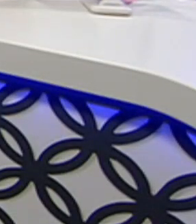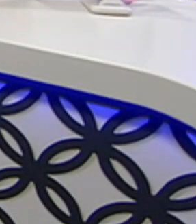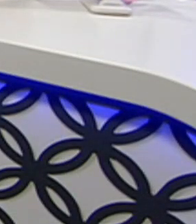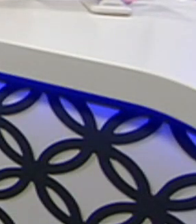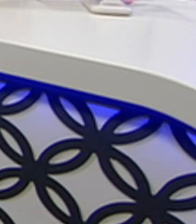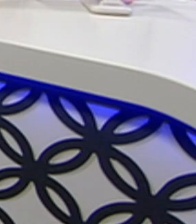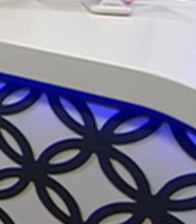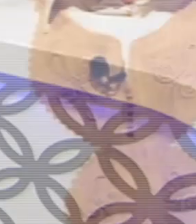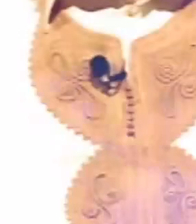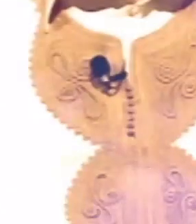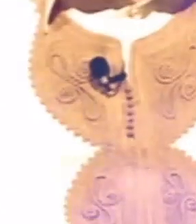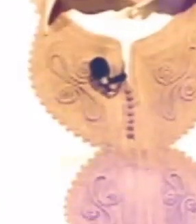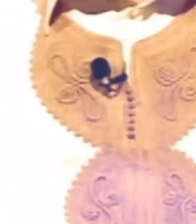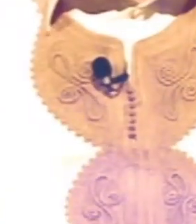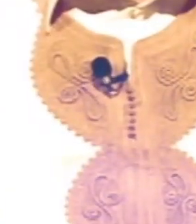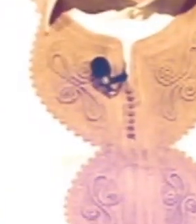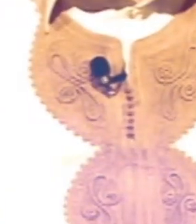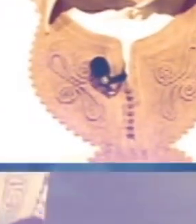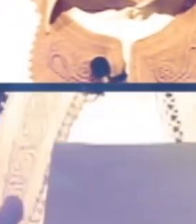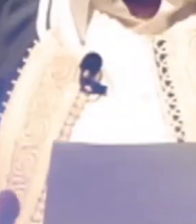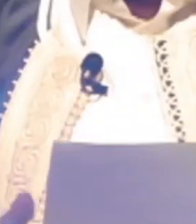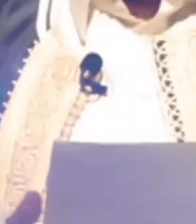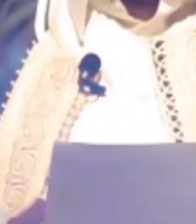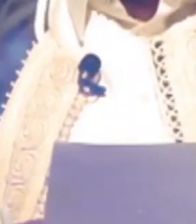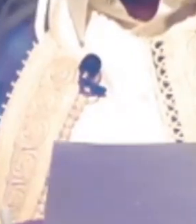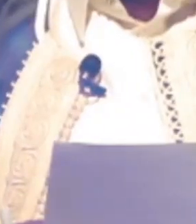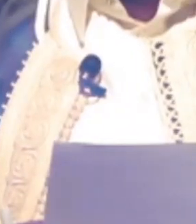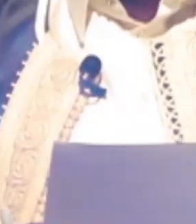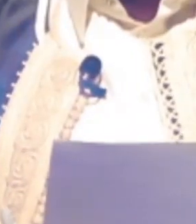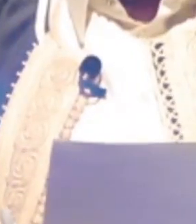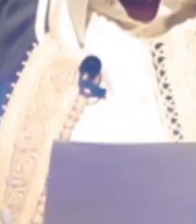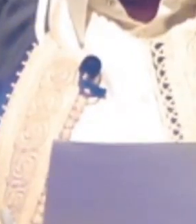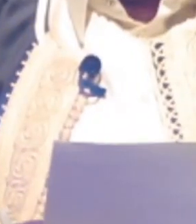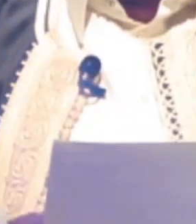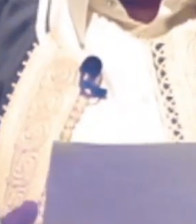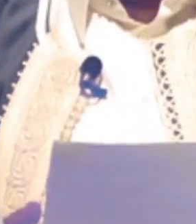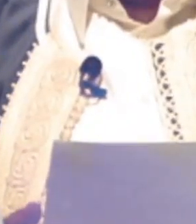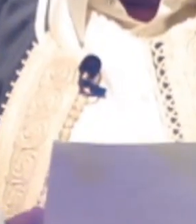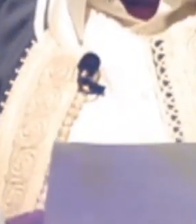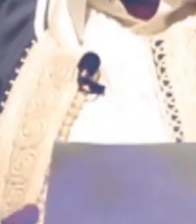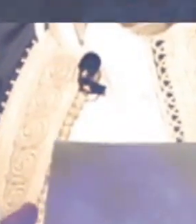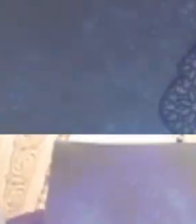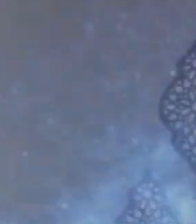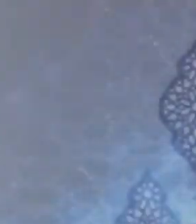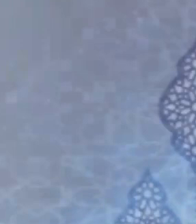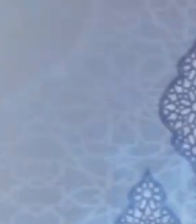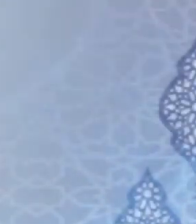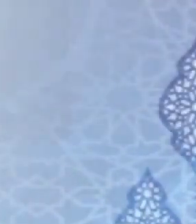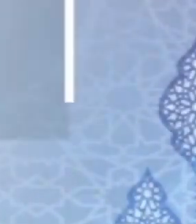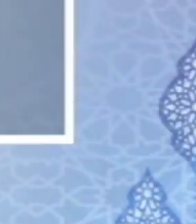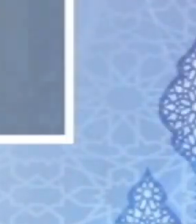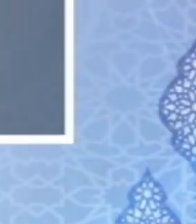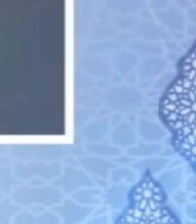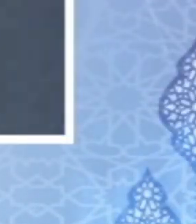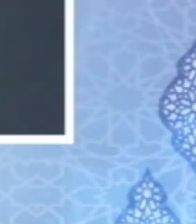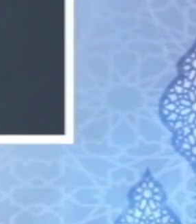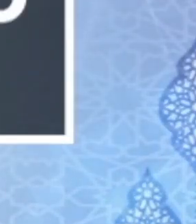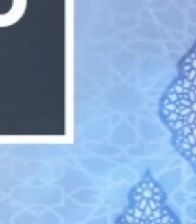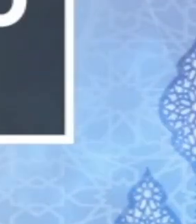نشاورهم ونأخذ من ضياهم إخاء، إن أمر الناس